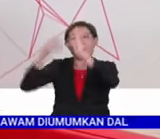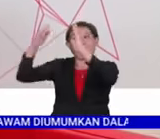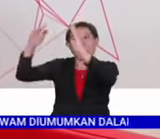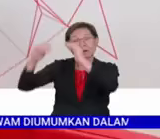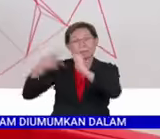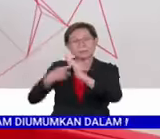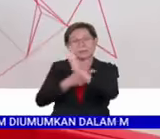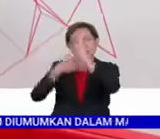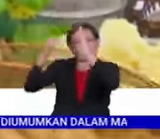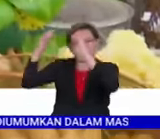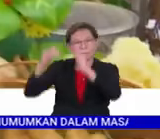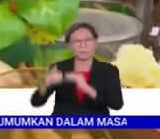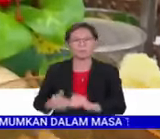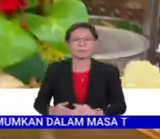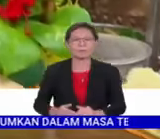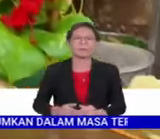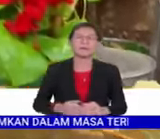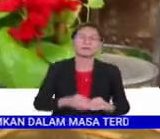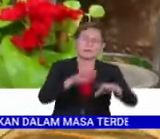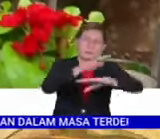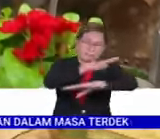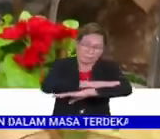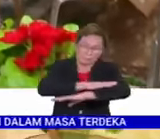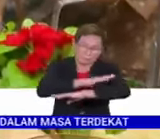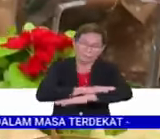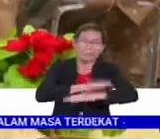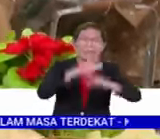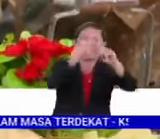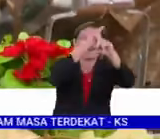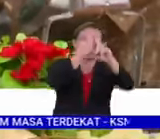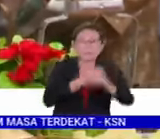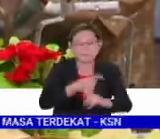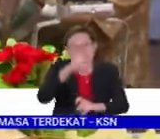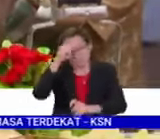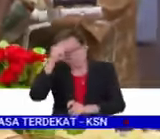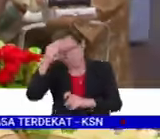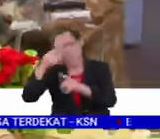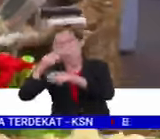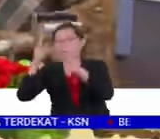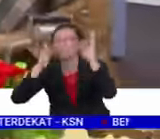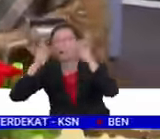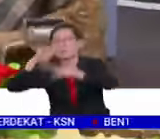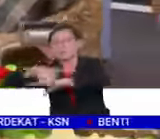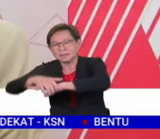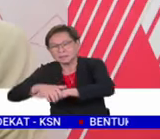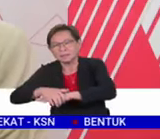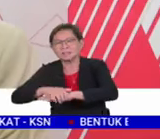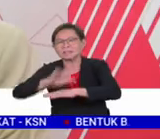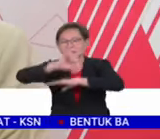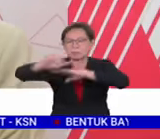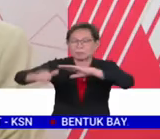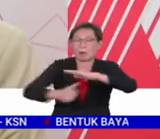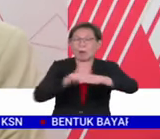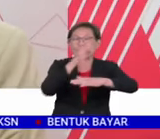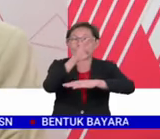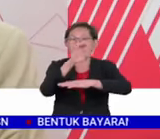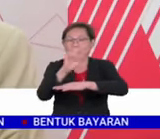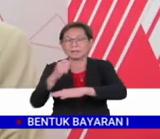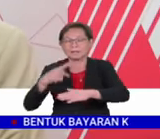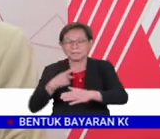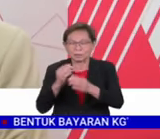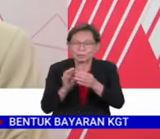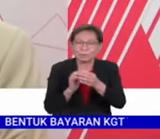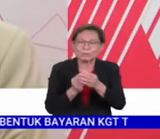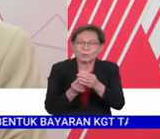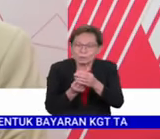penglibatan dari Des Tamil, Mandarin, Inggeris dan juga unit-unit lain di bawah Berita TV, kita dapat menyemai